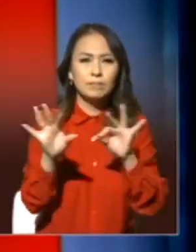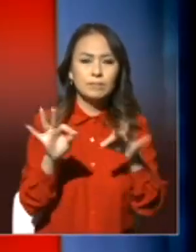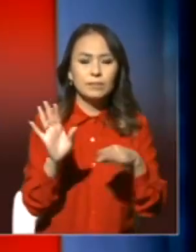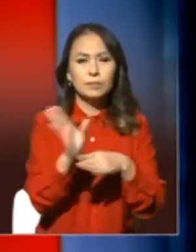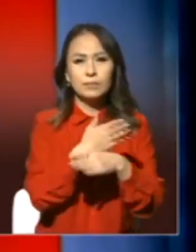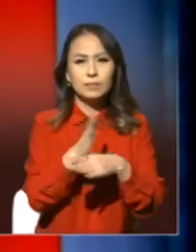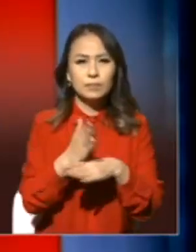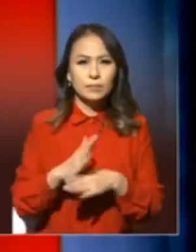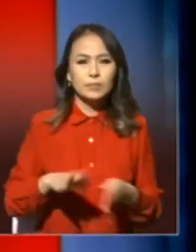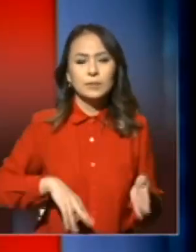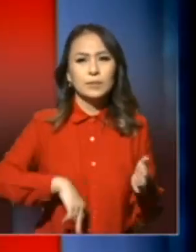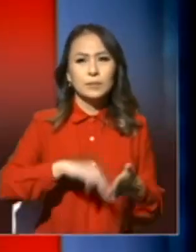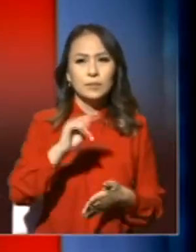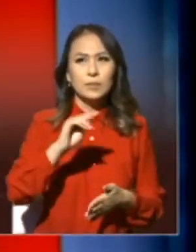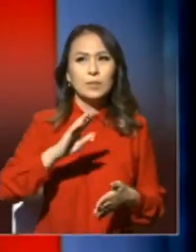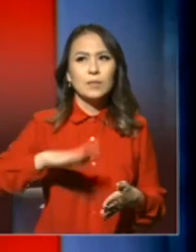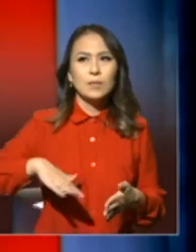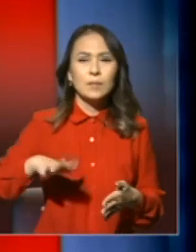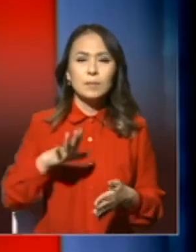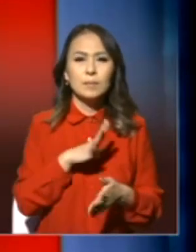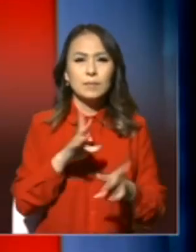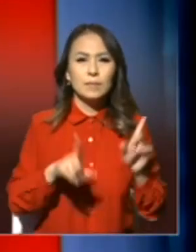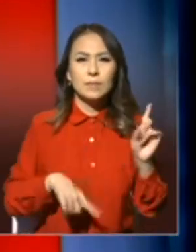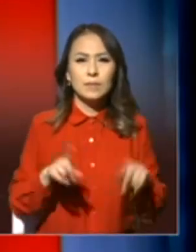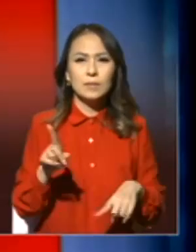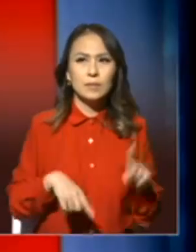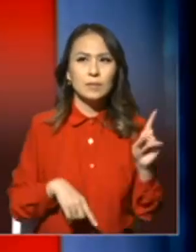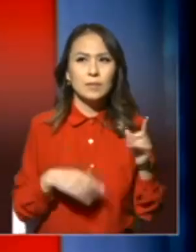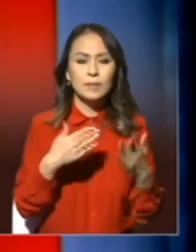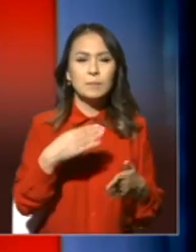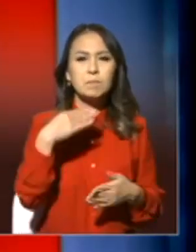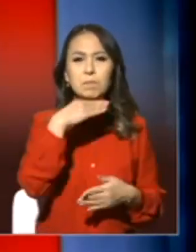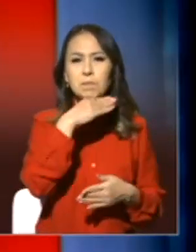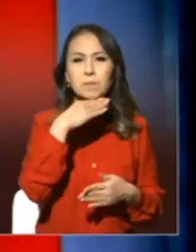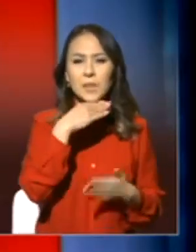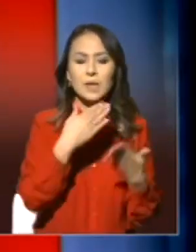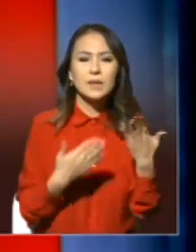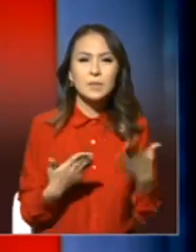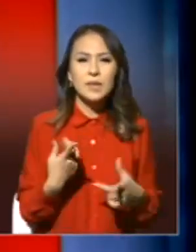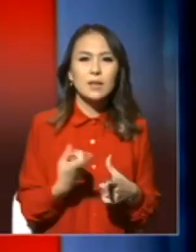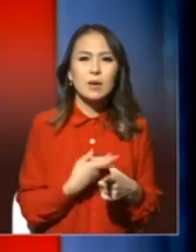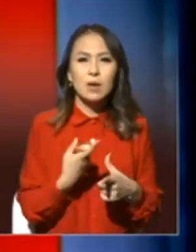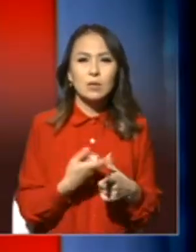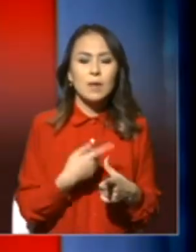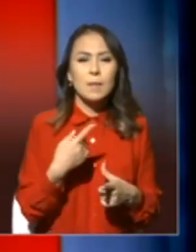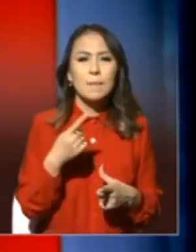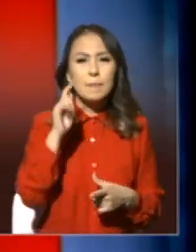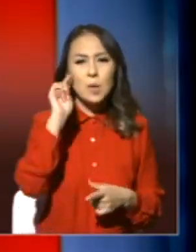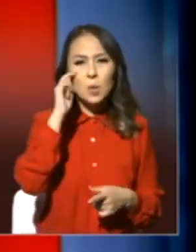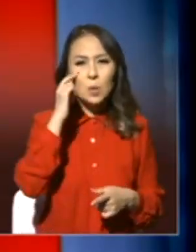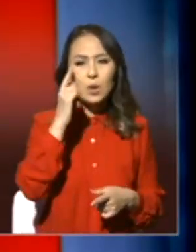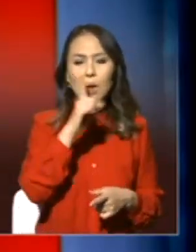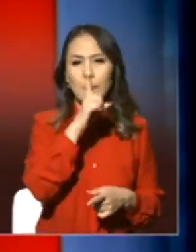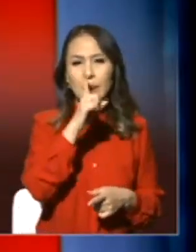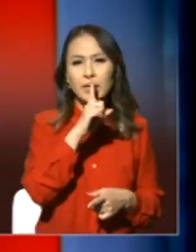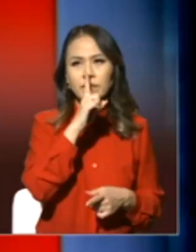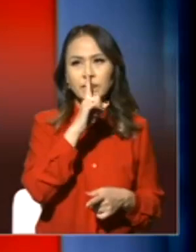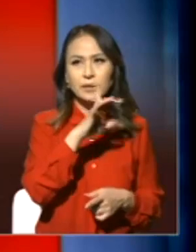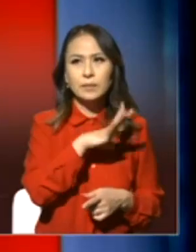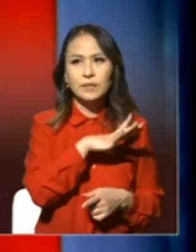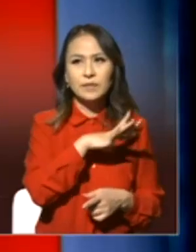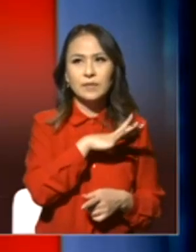тексереді, сөйтіп сатып алады. Бірақ кейбір жерде, мысалы, сол етті, болмаса картоп, сәбізді, пиязды, олар